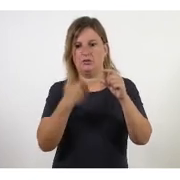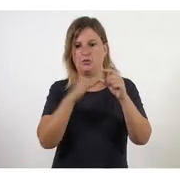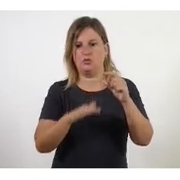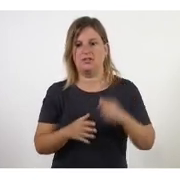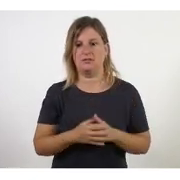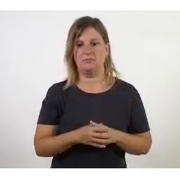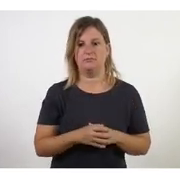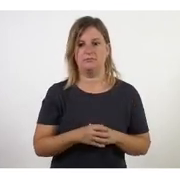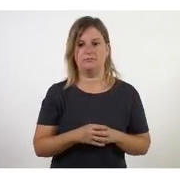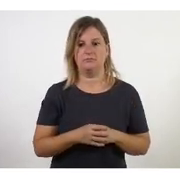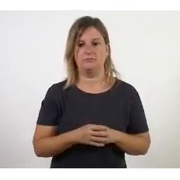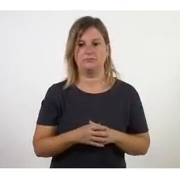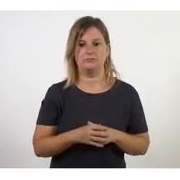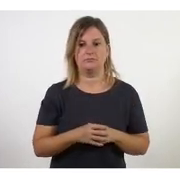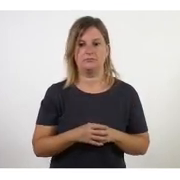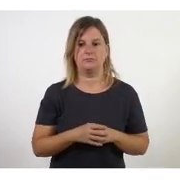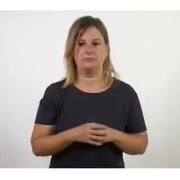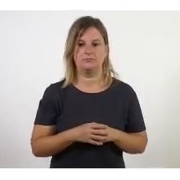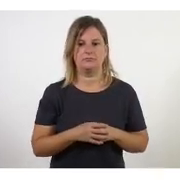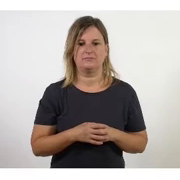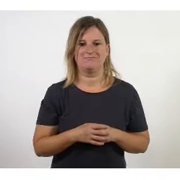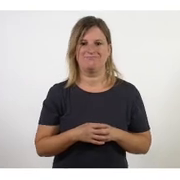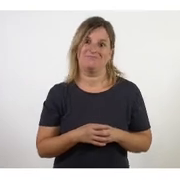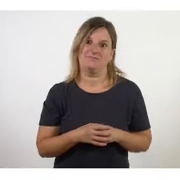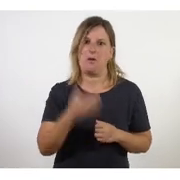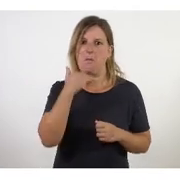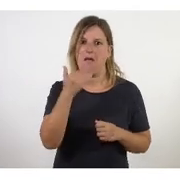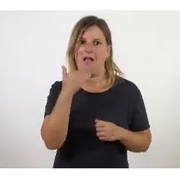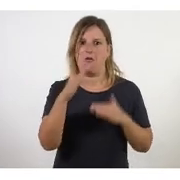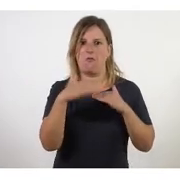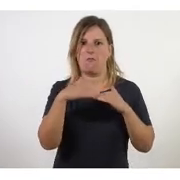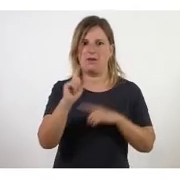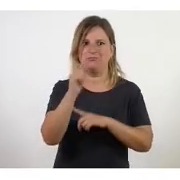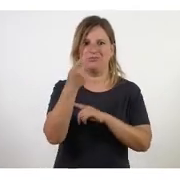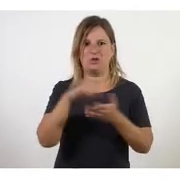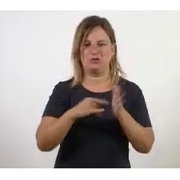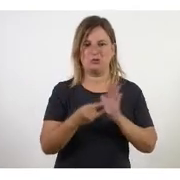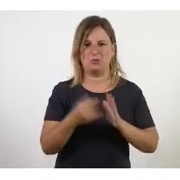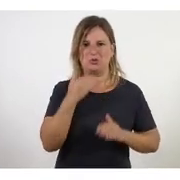sota. Vale? Però bé. Bueno. Bé, com a mínim tenim una solució. Exacte. Fantàstic.